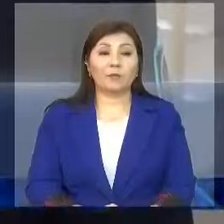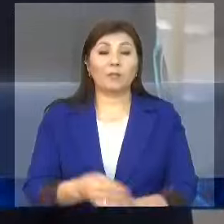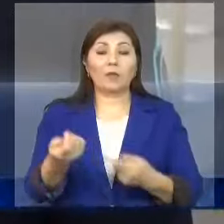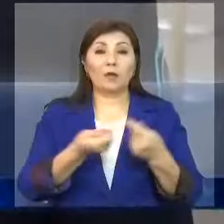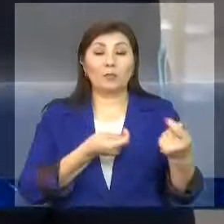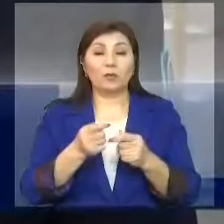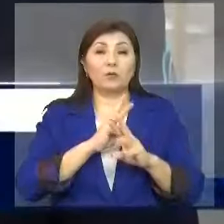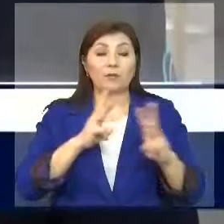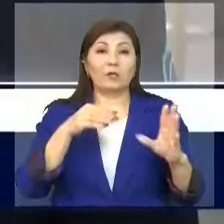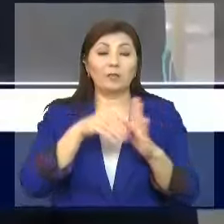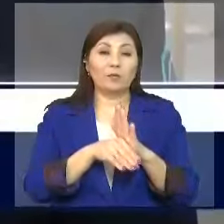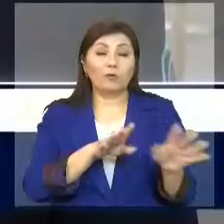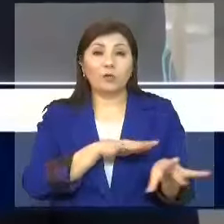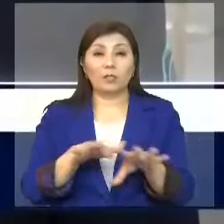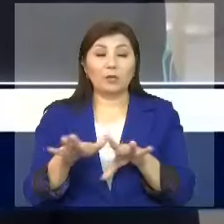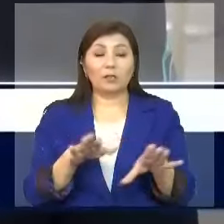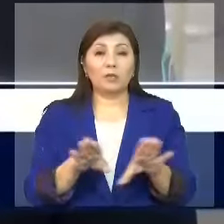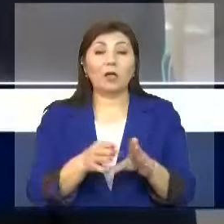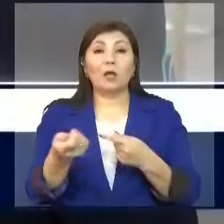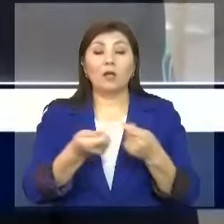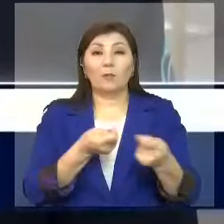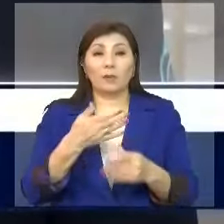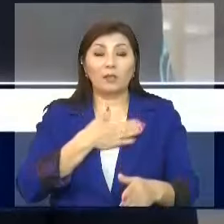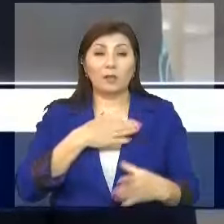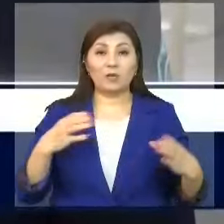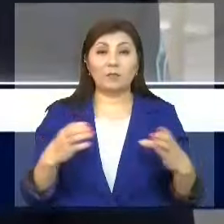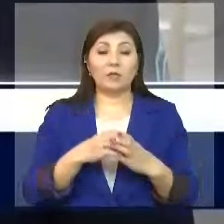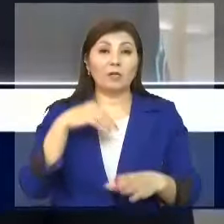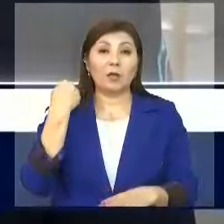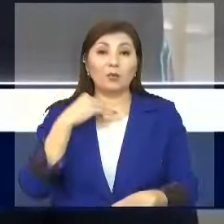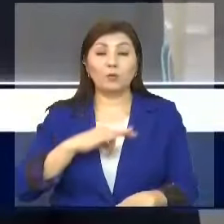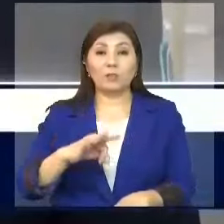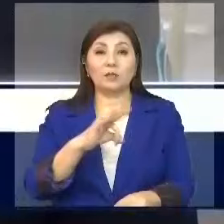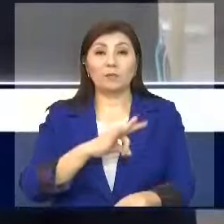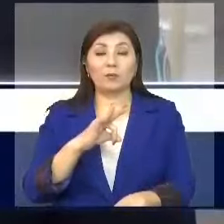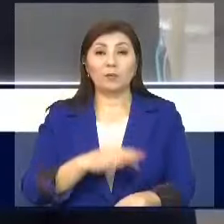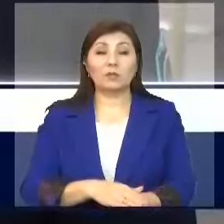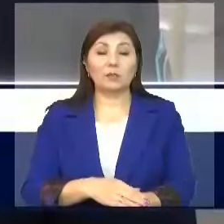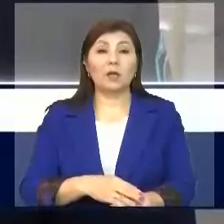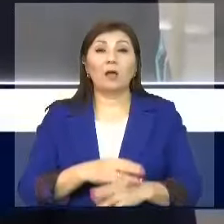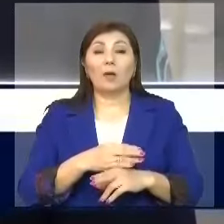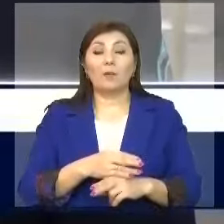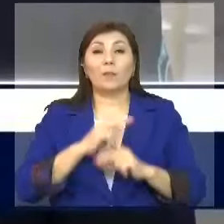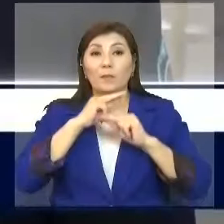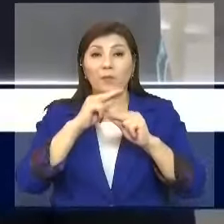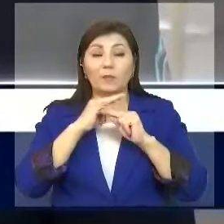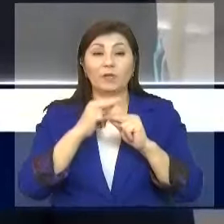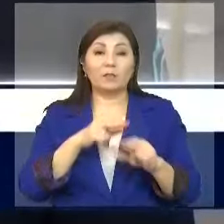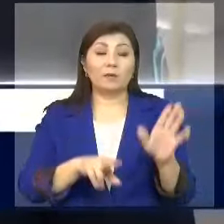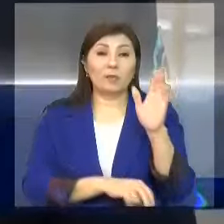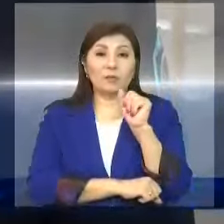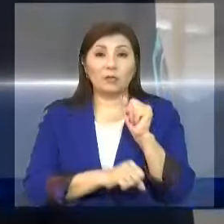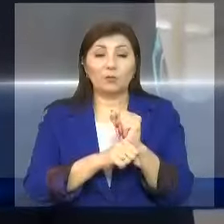Руководство Министерства внутренних дел, также руководство нашего департамента Актюбинской области уделяет хорошее внимание